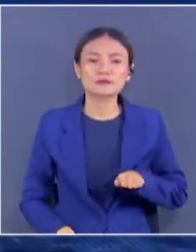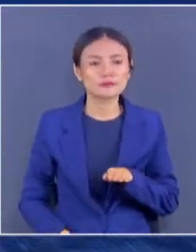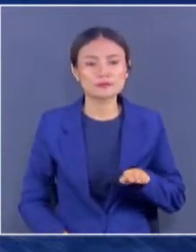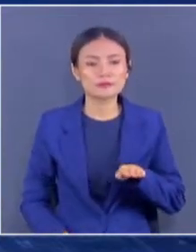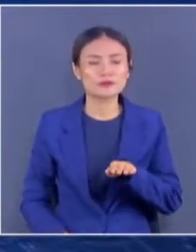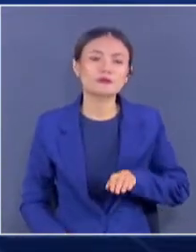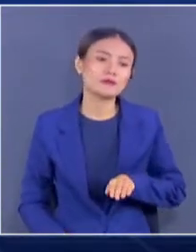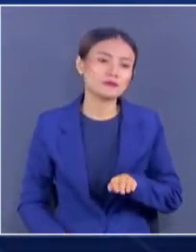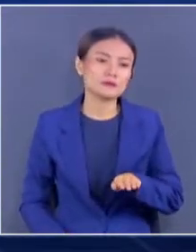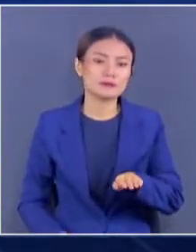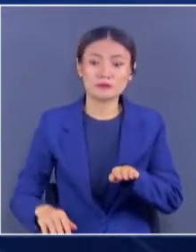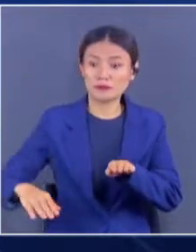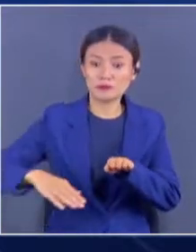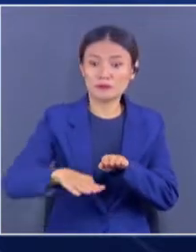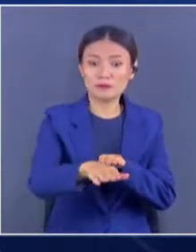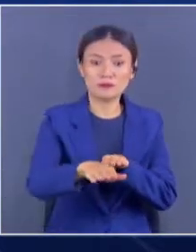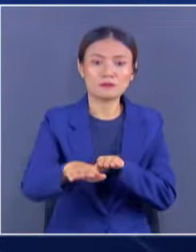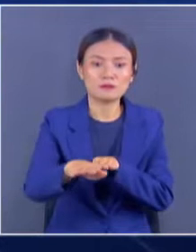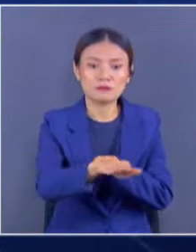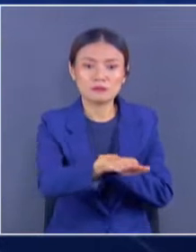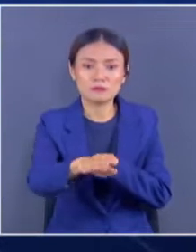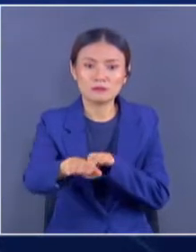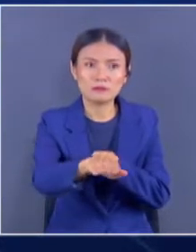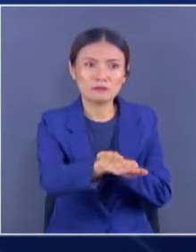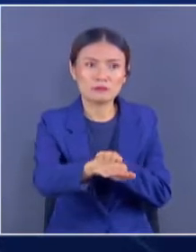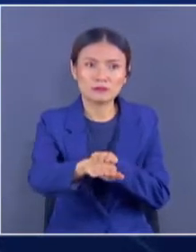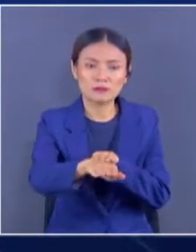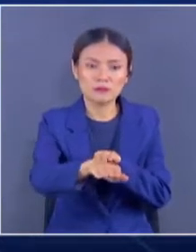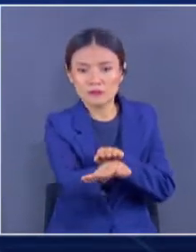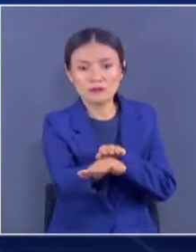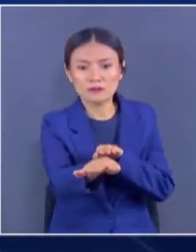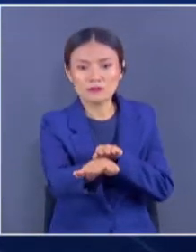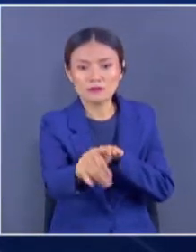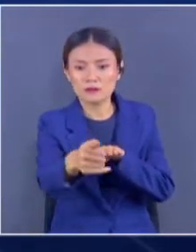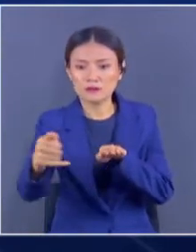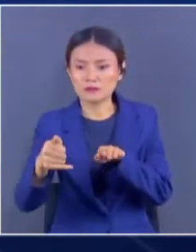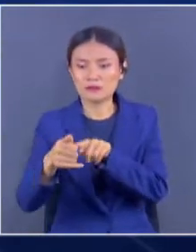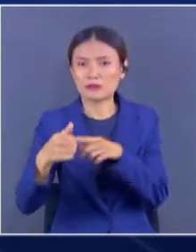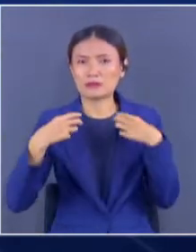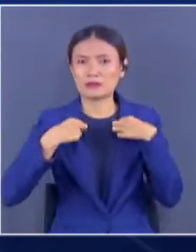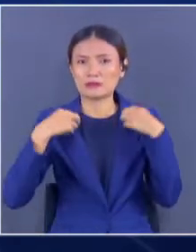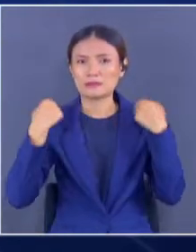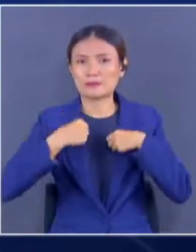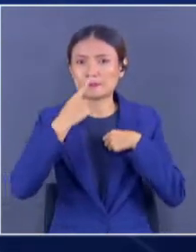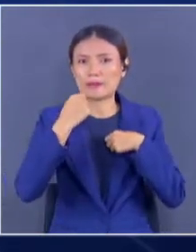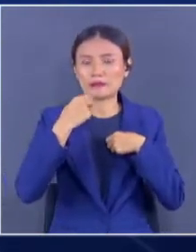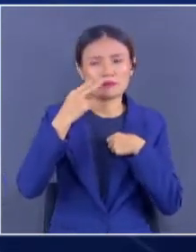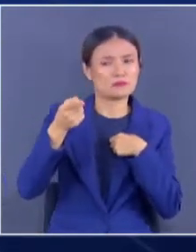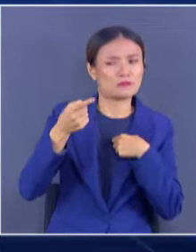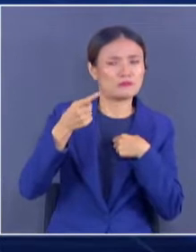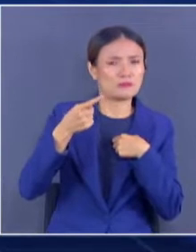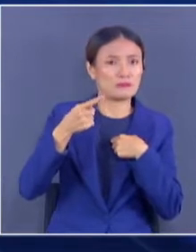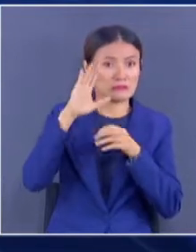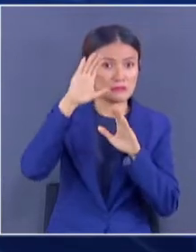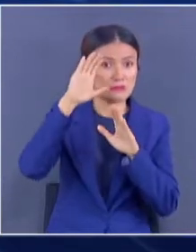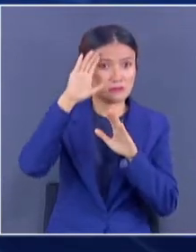างถนนครับหลังจากนั้นคนขับรถใส่เสื้อสีเลือดหมูมีตราตำรวจติดอยู่ที่